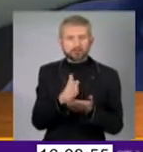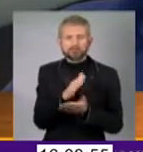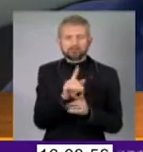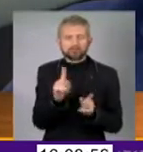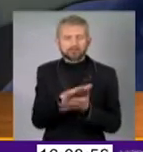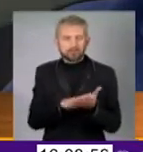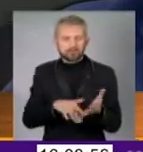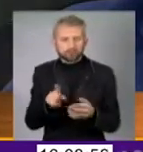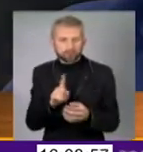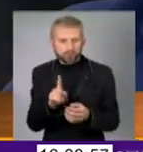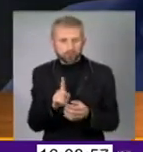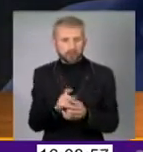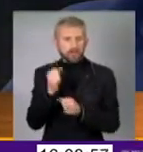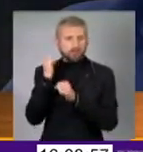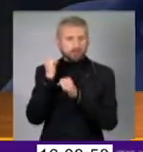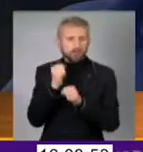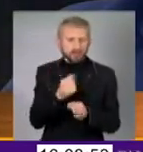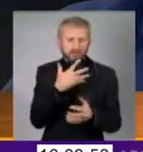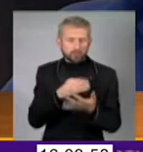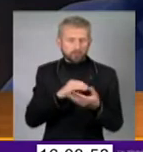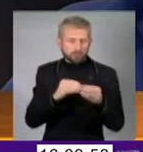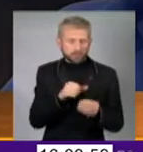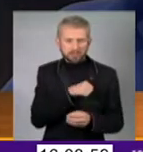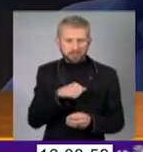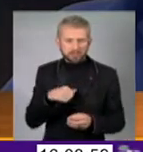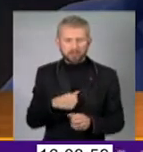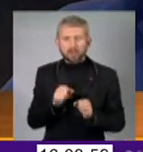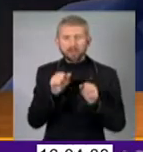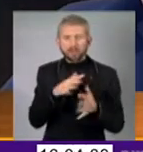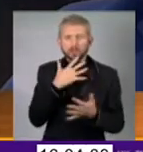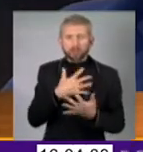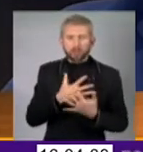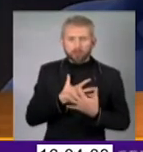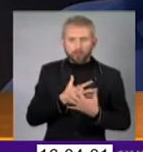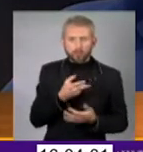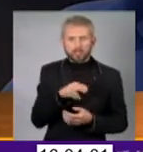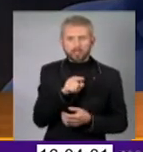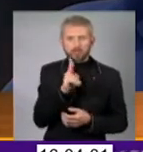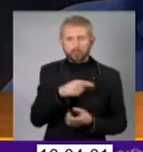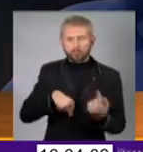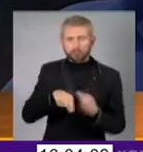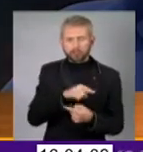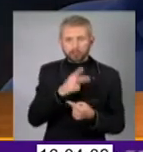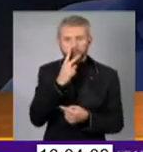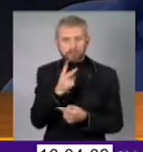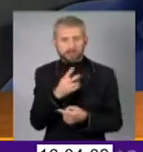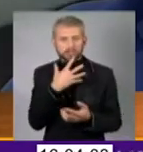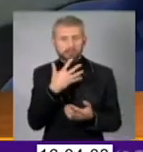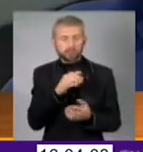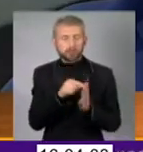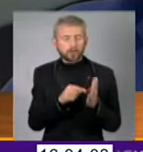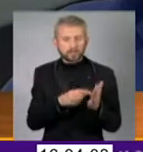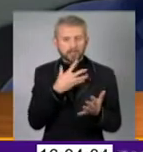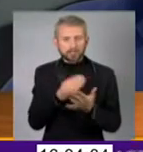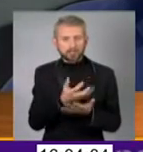тягарі і ті тягарі з радістю сприйняти і віддати любов'ю для тих, хто тебе оточує. Поділіться своїм теплом і